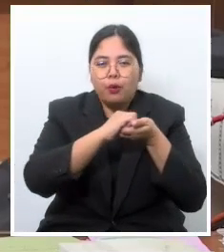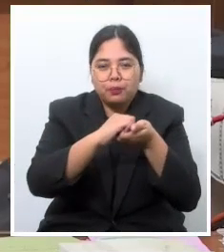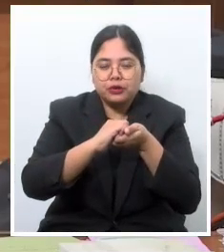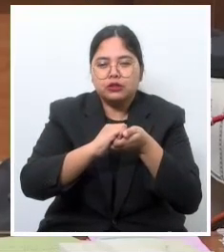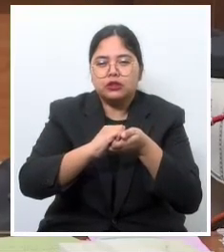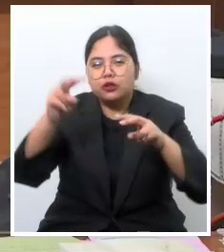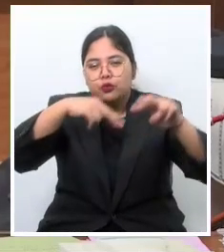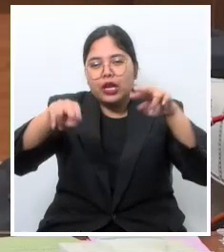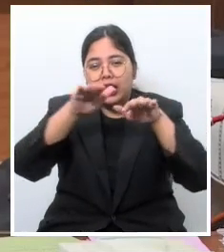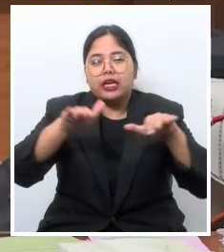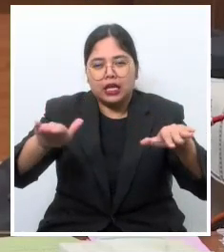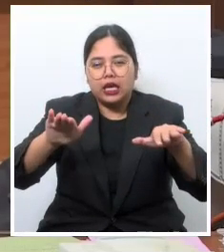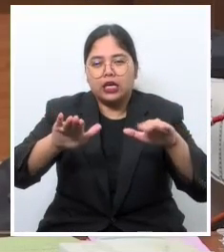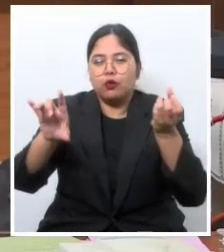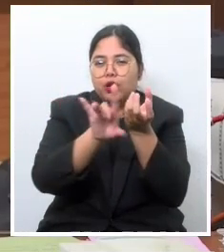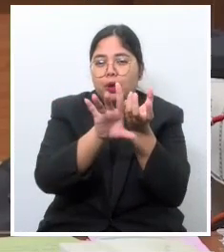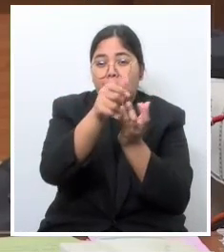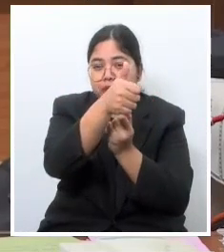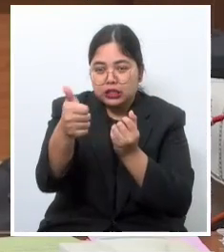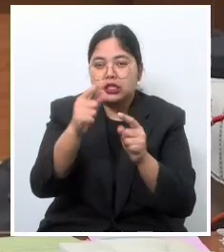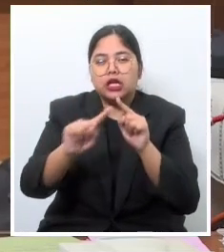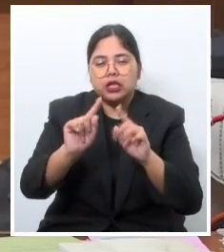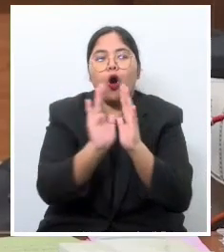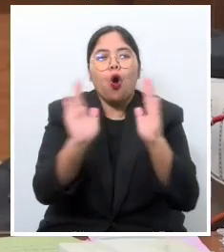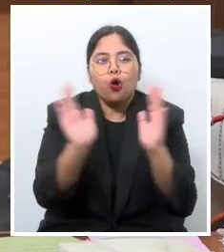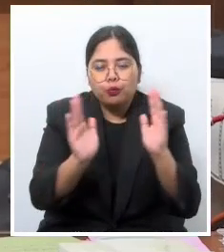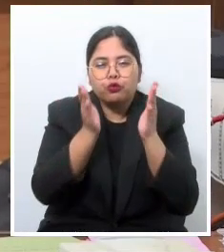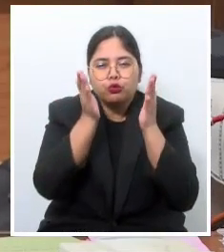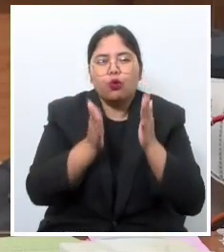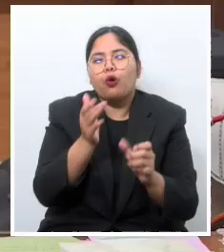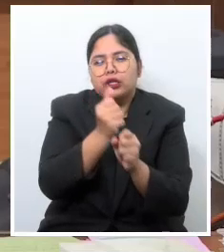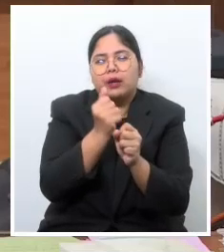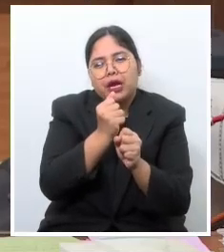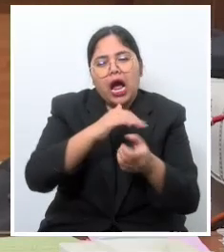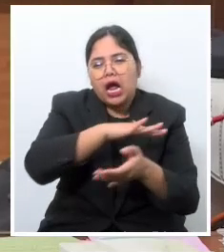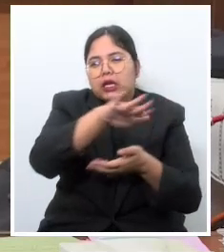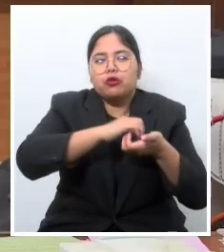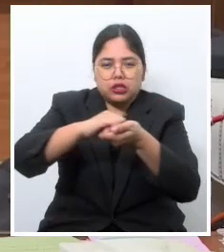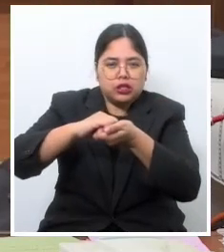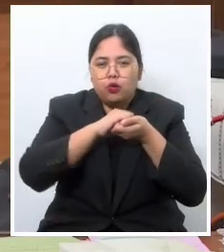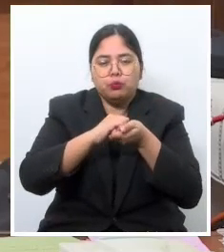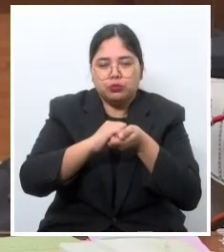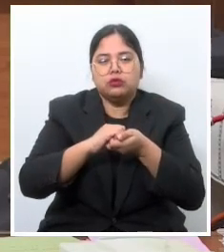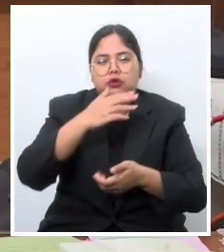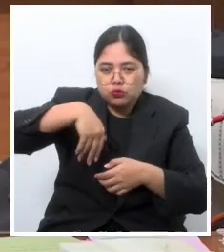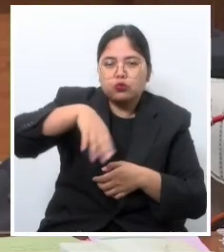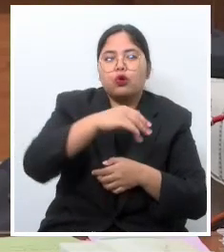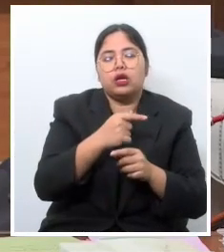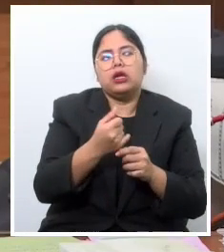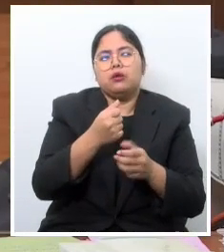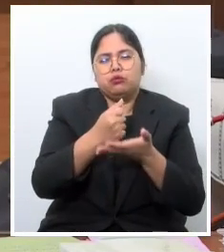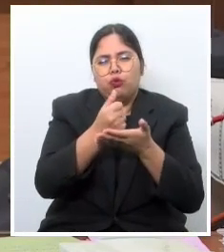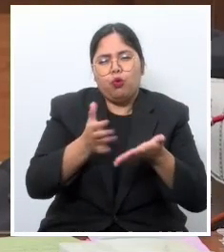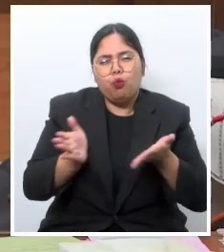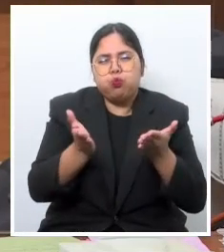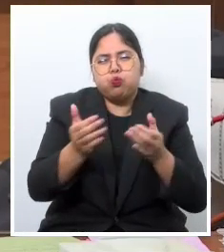ผู้บริหารไทยรัฐทั้งหมดนะครับแล้วก็ขอบคุณพวกเราทั้งหมดทุกคนที่จะร่วมกันขับเคลื่อน